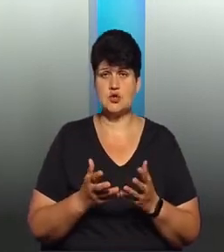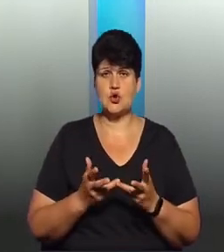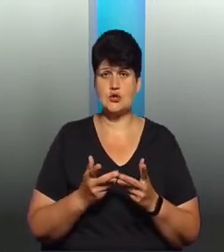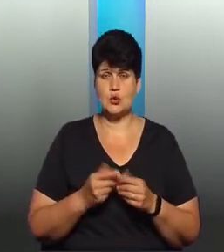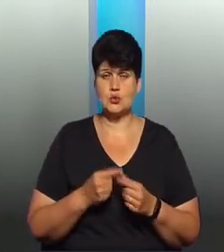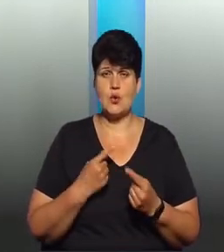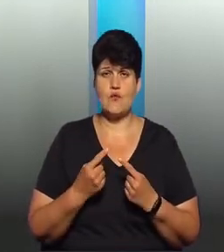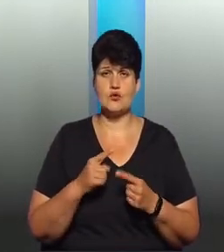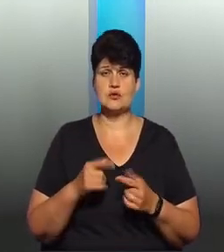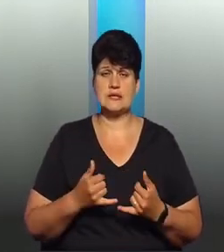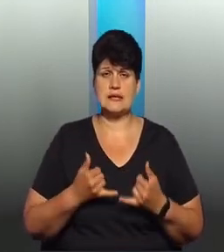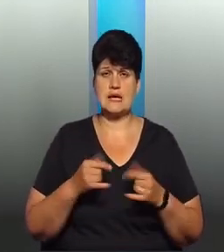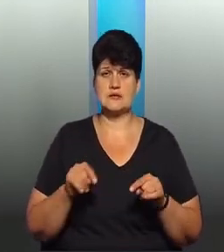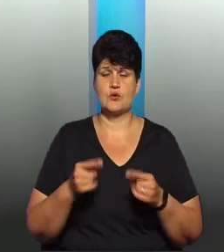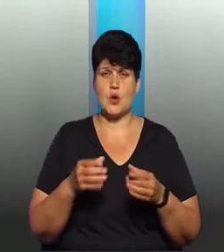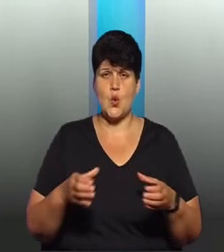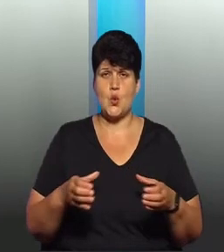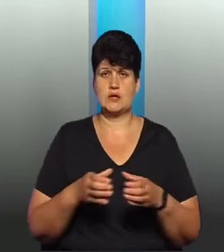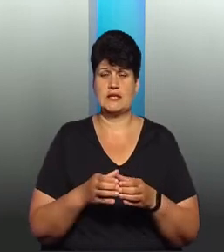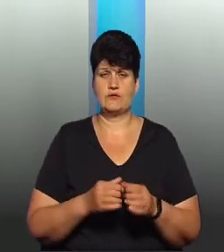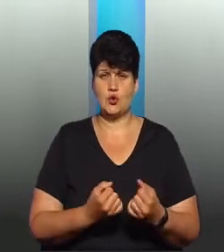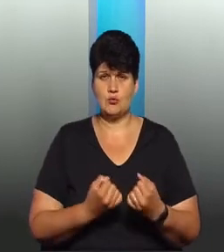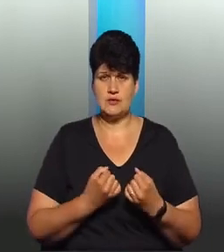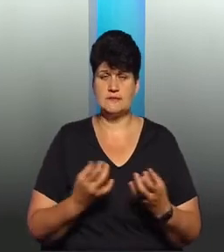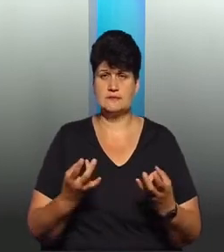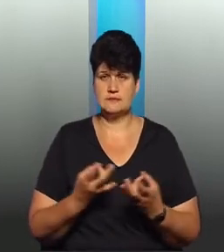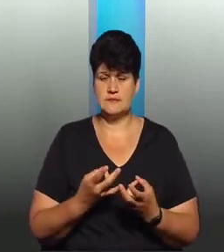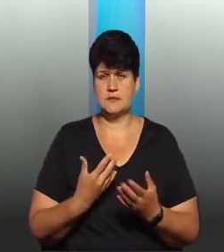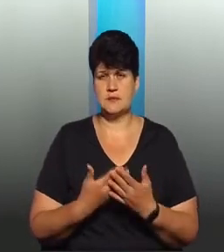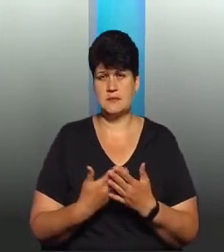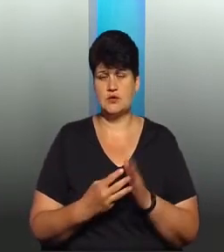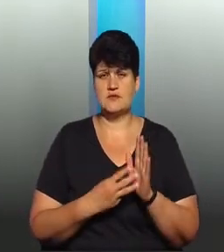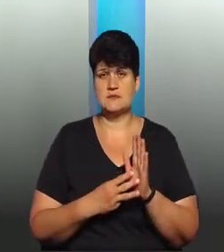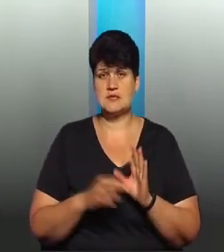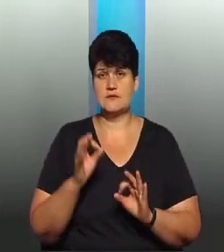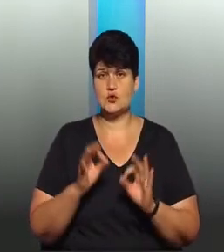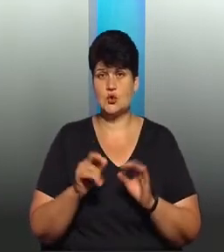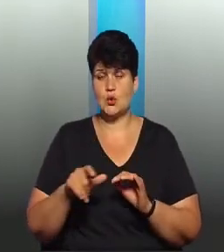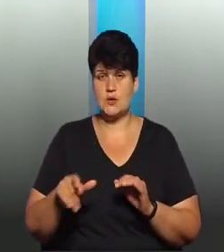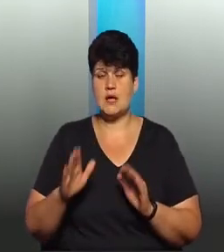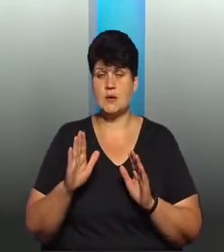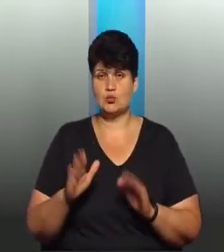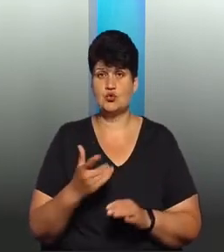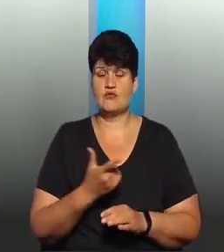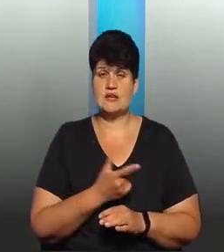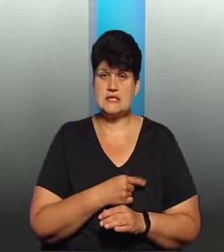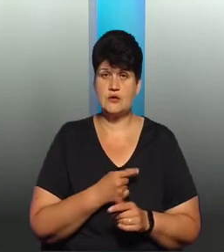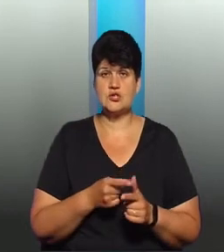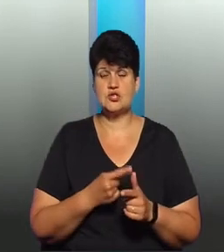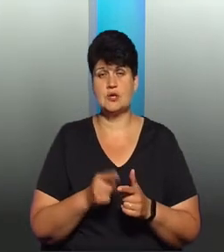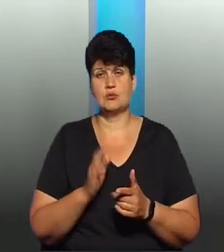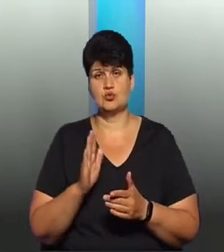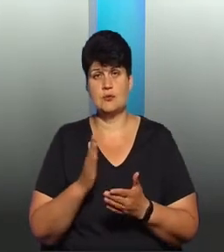колективного імунітету достатньо, коли приблизно 80% людей будуть вакциновані чи будуть мати імунітет. І в такому